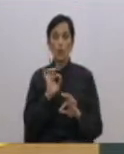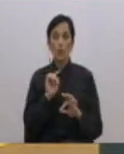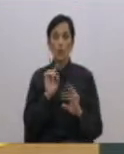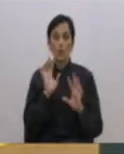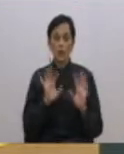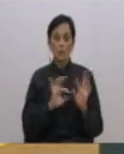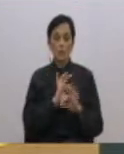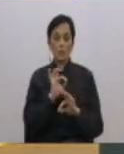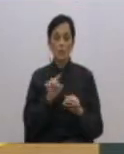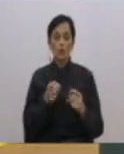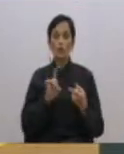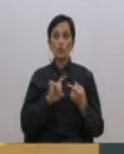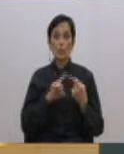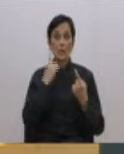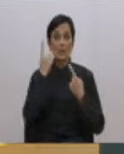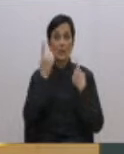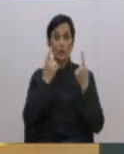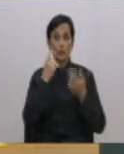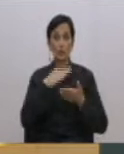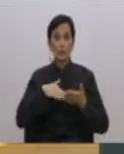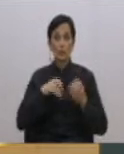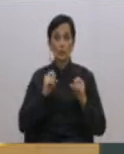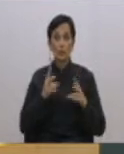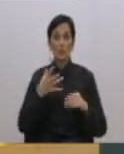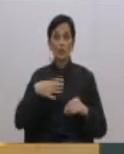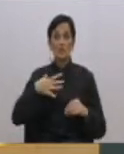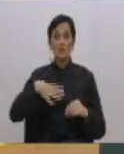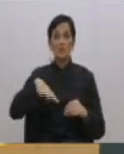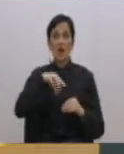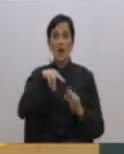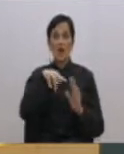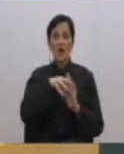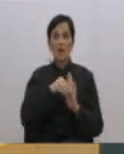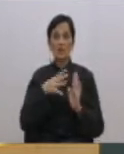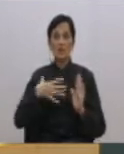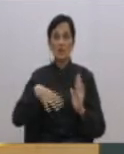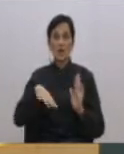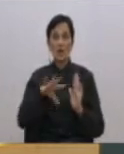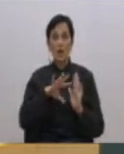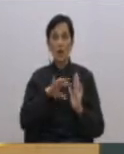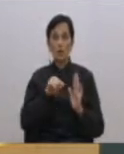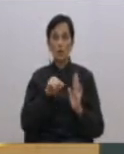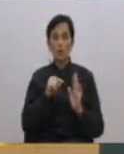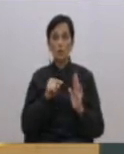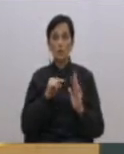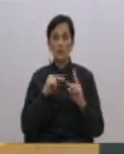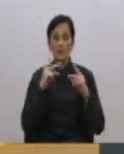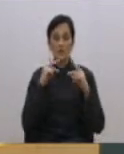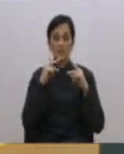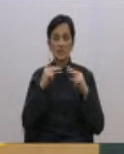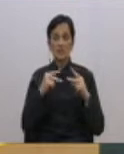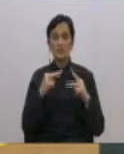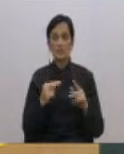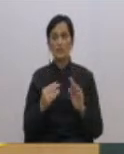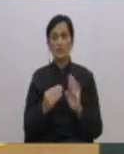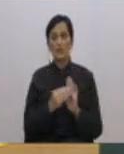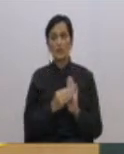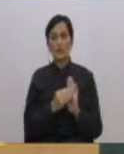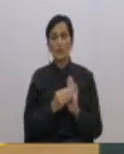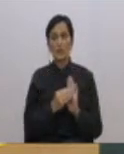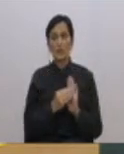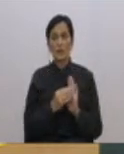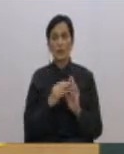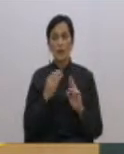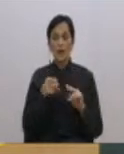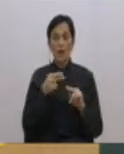კანონპროექტი შეეხება ინფორმაციული საქმეების შესახებ საქართველოს კანონში შესატან ცვლილებას.